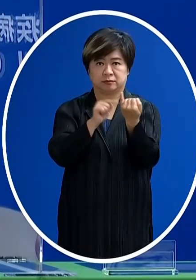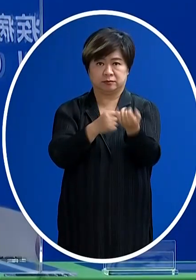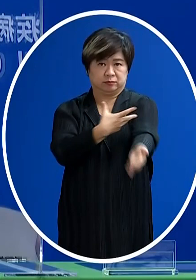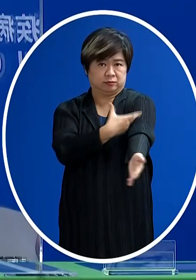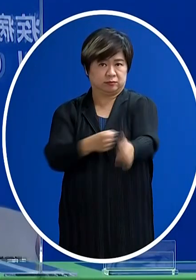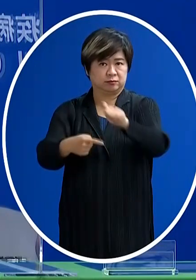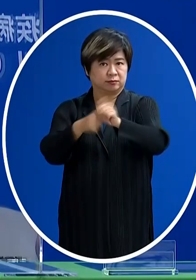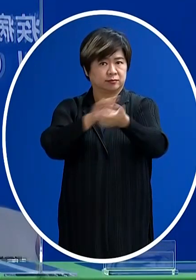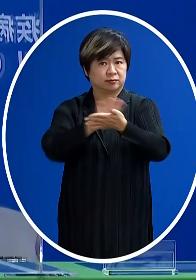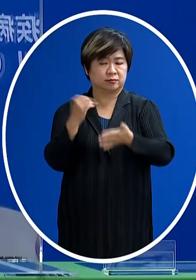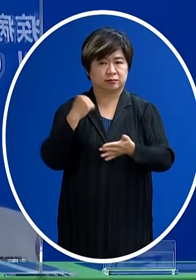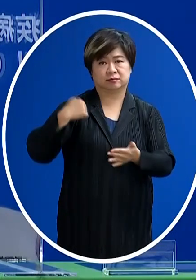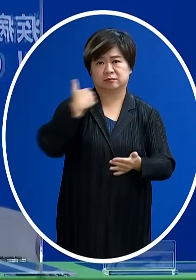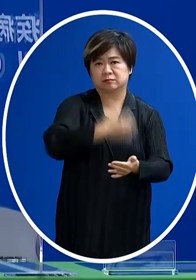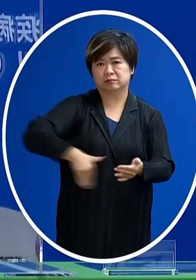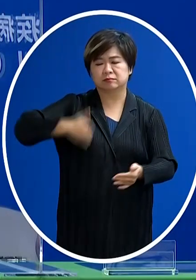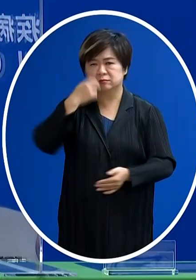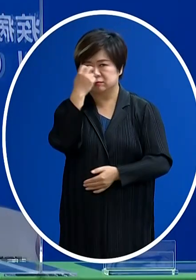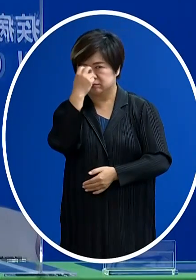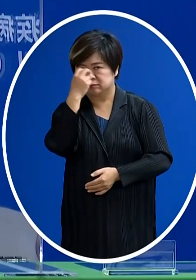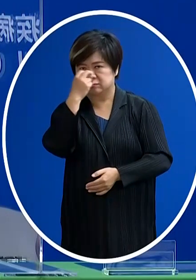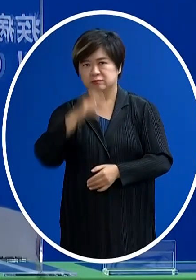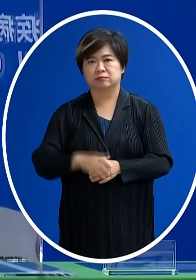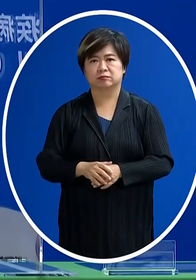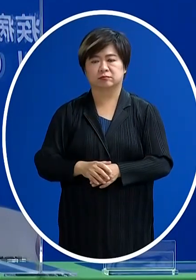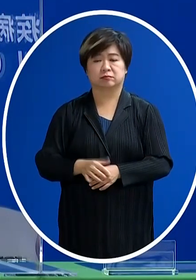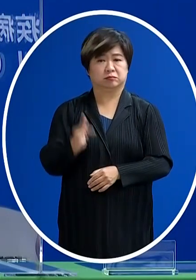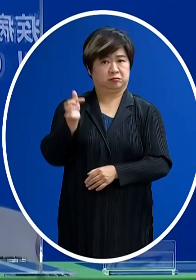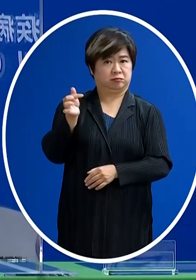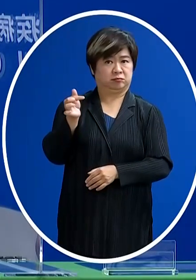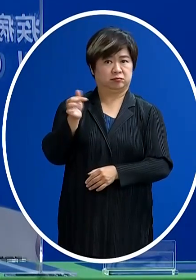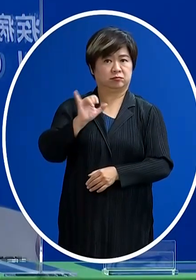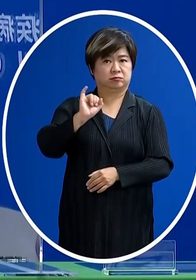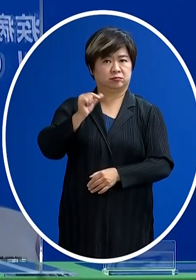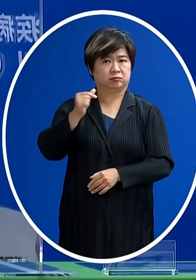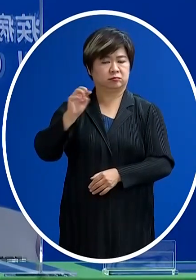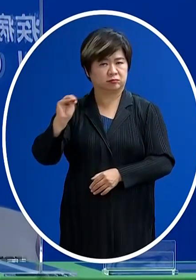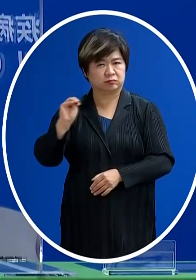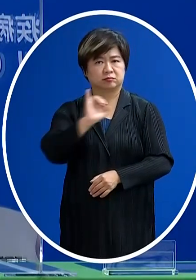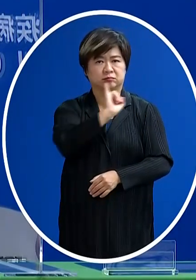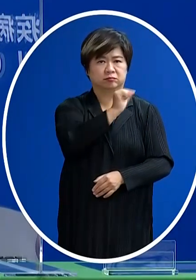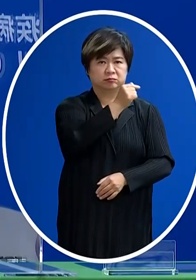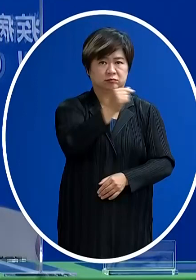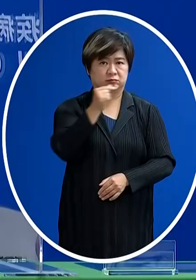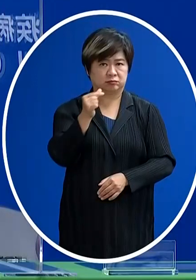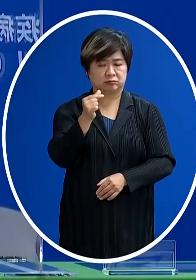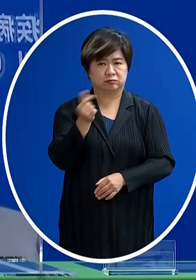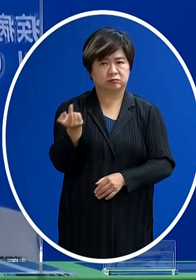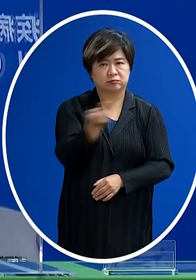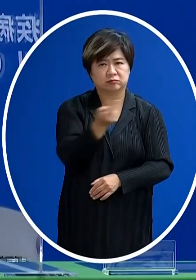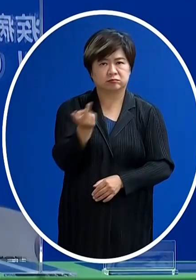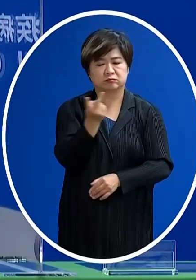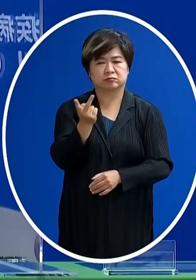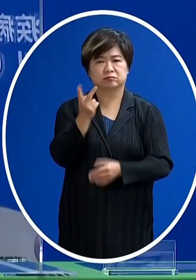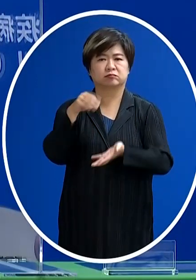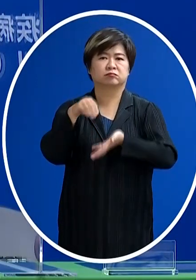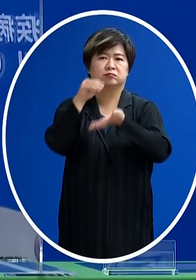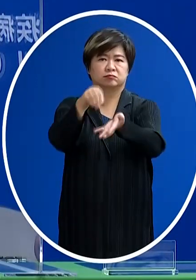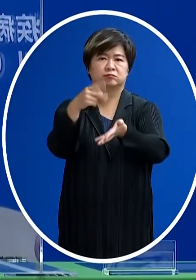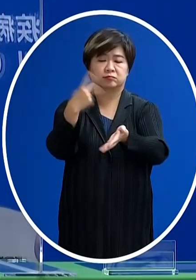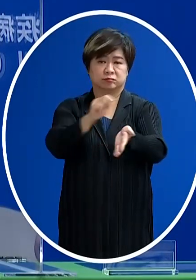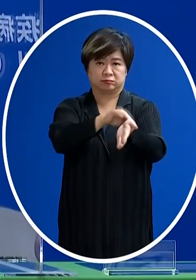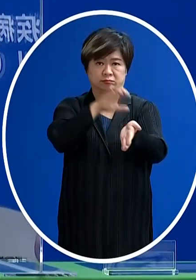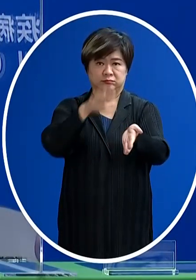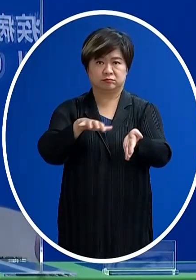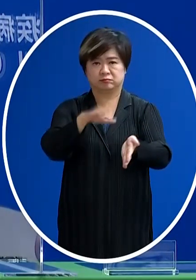抗体的检验结果是有阳性，那 IgM 跟 IgG 的部分我们也在后送请医